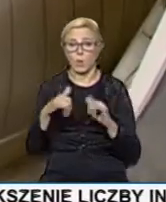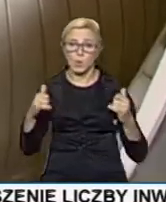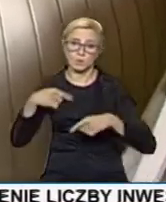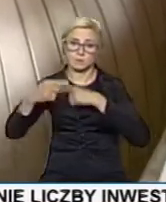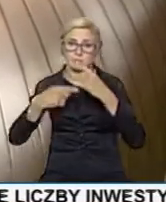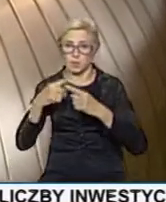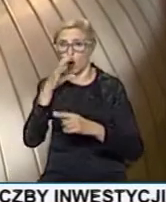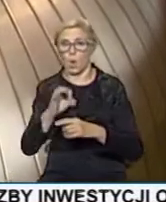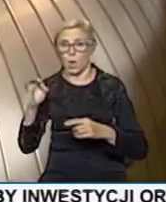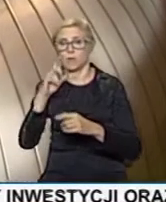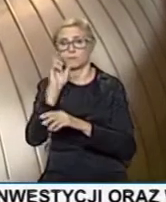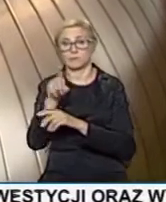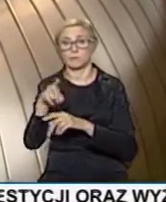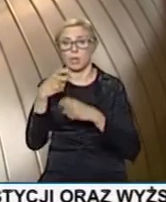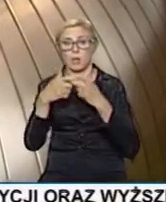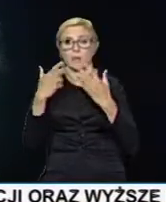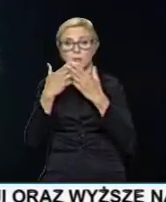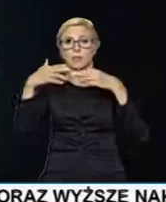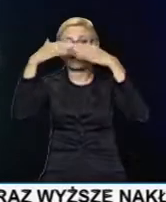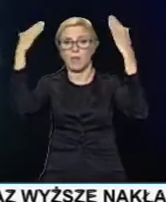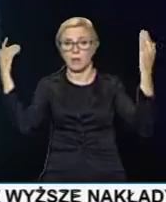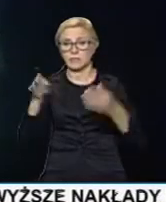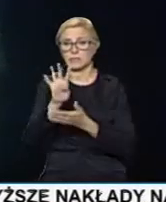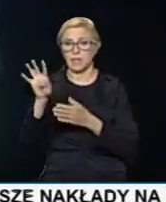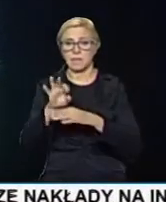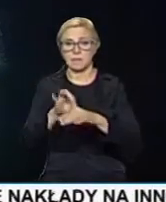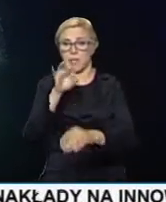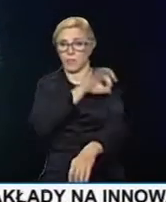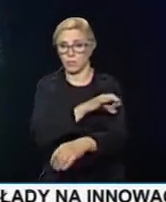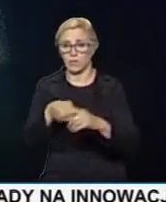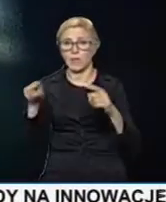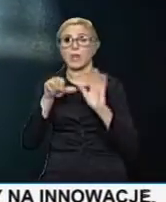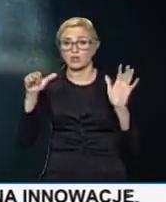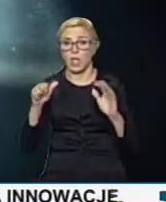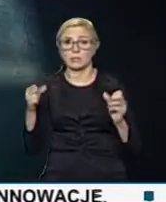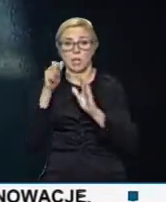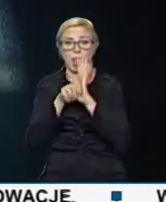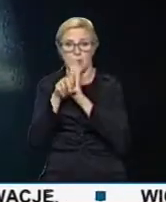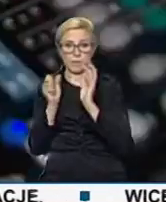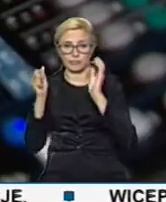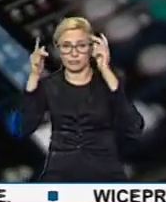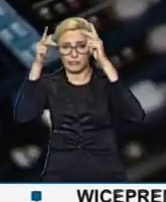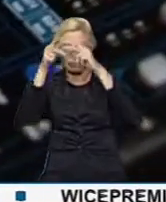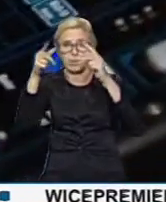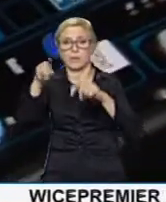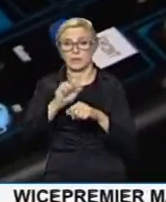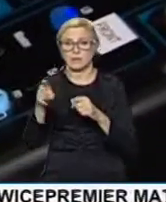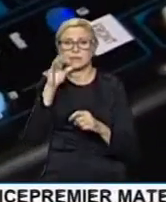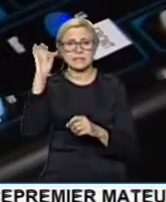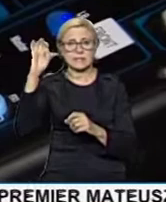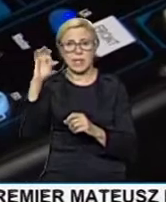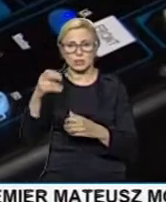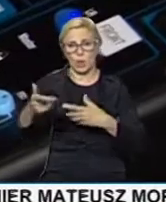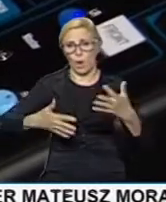pojawia. A do tego ekran sferyczny o średnicy 14 metrów, 6 projektorów o wysokiej rozdzielczości sterowanych przez